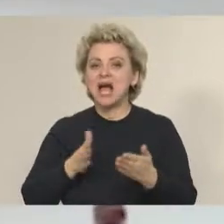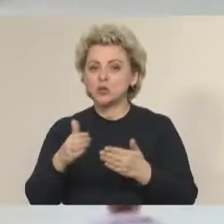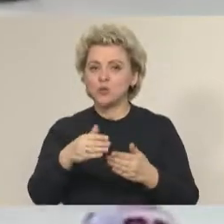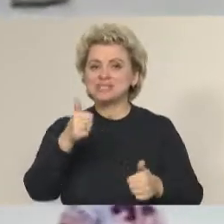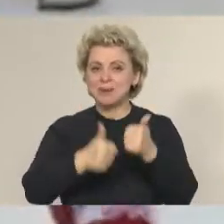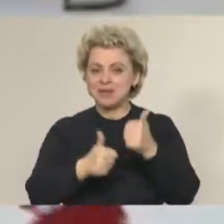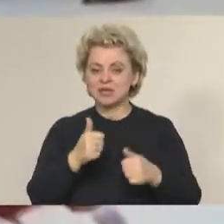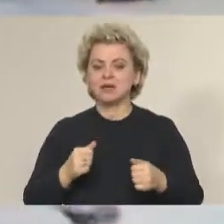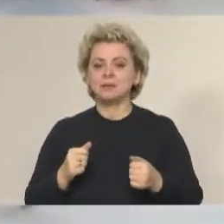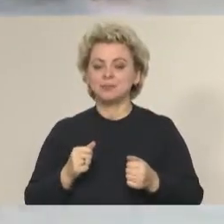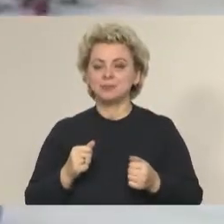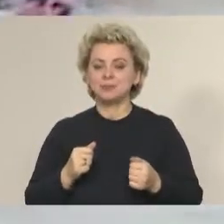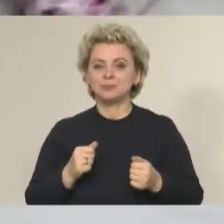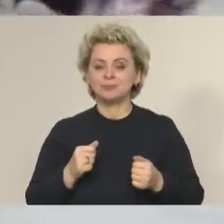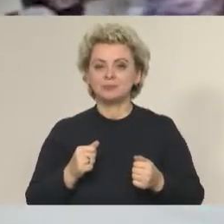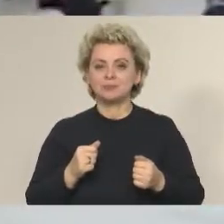соперника.